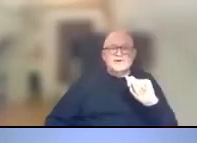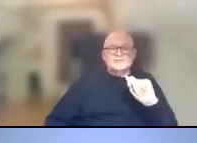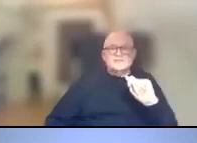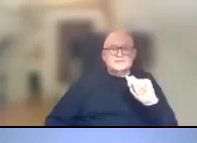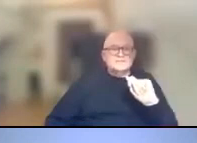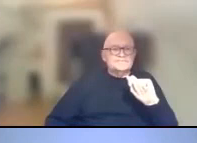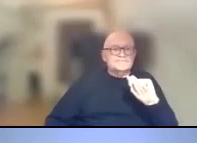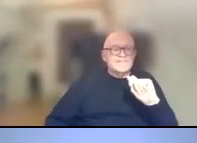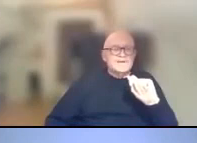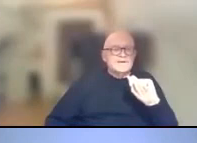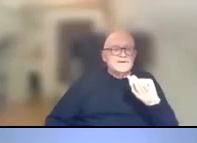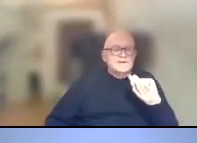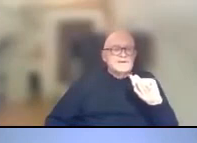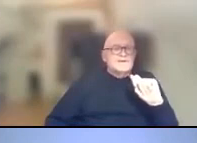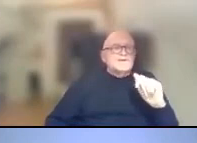immer überraschend.